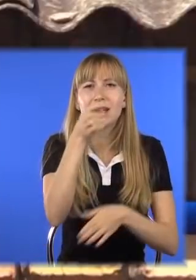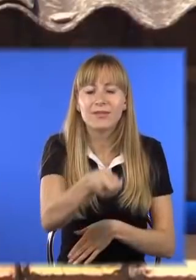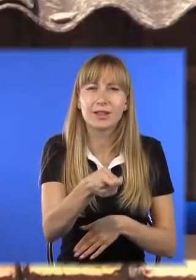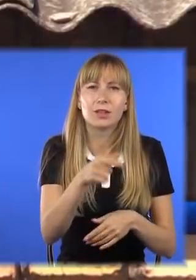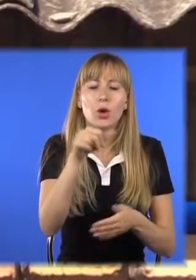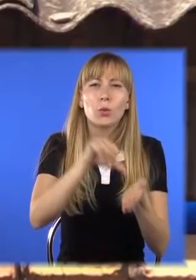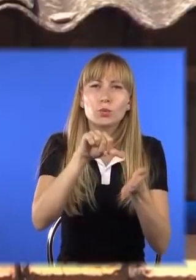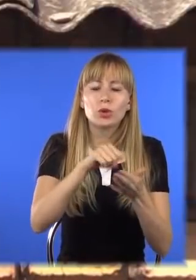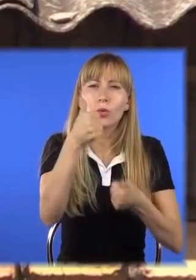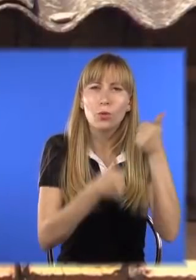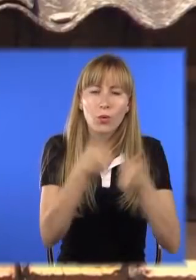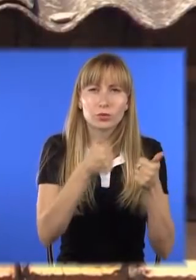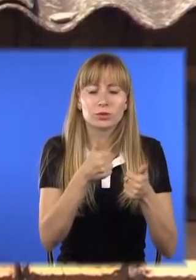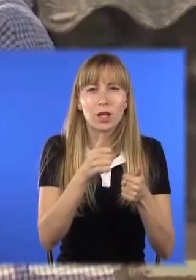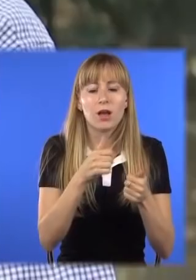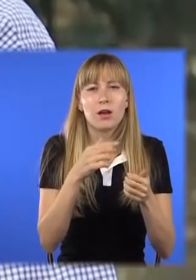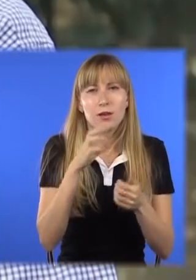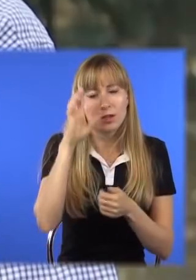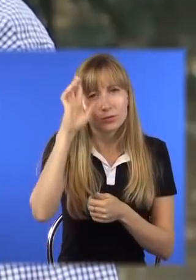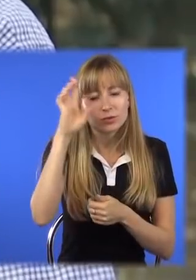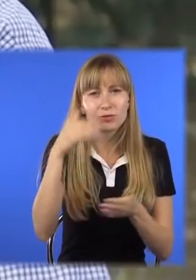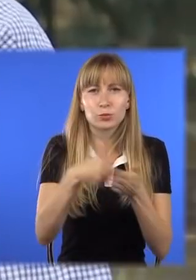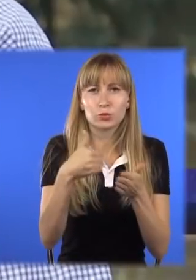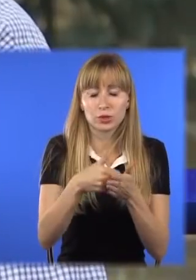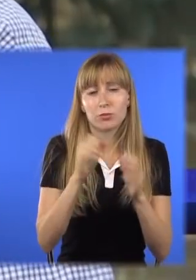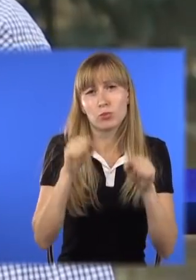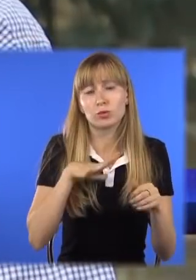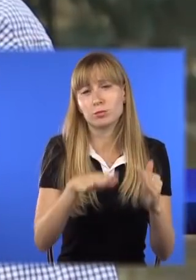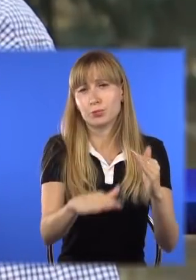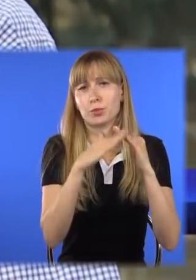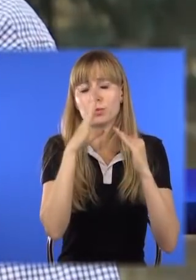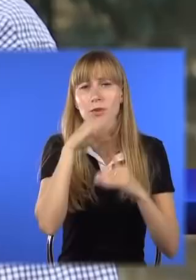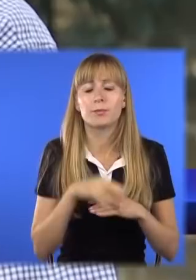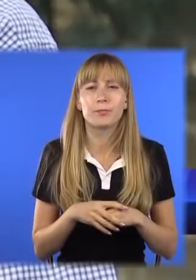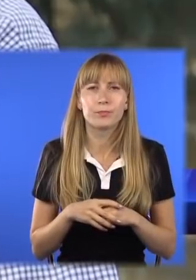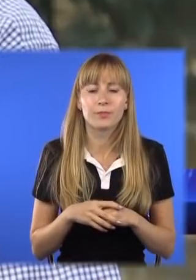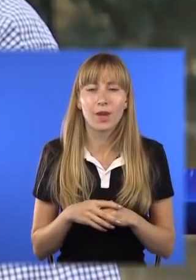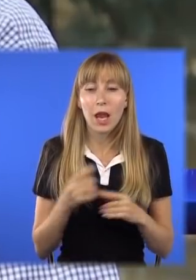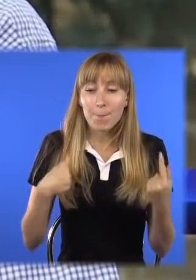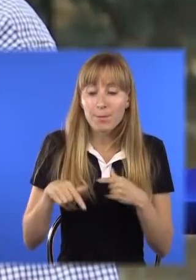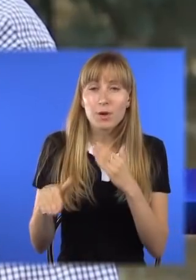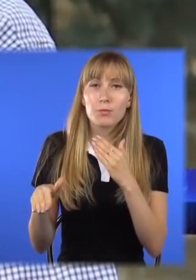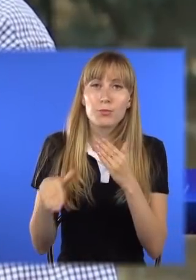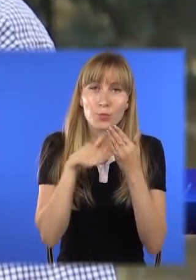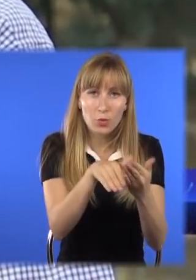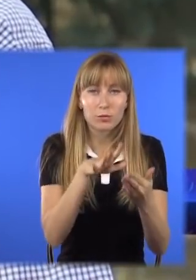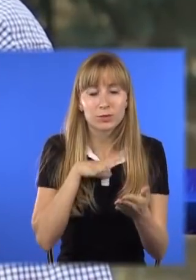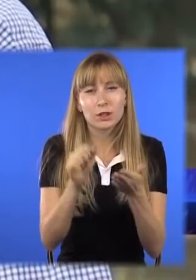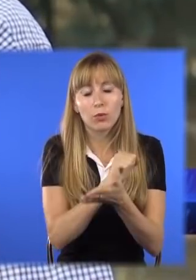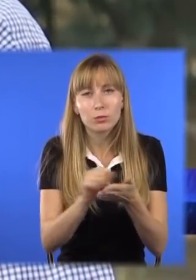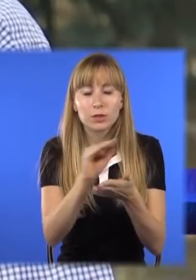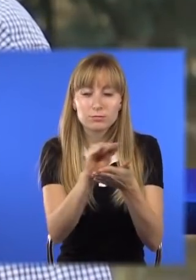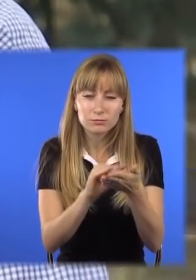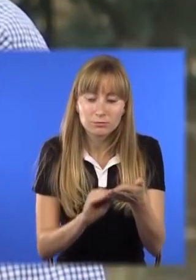Кажуть, це може вирішити проблему. Мы помогли с Юрием Алексеевичем Цюпой создать документы для